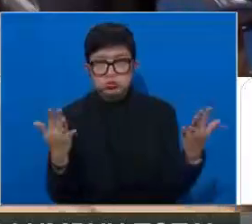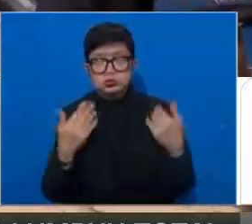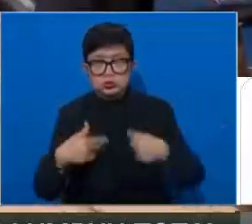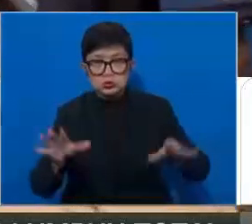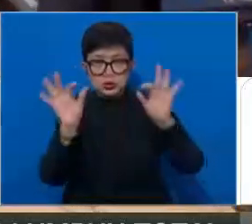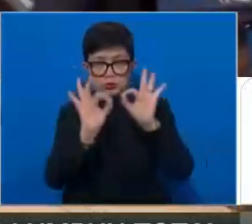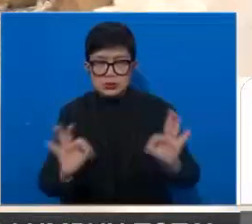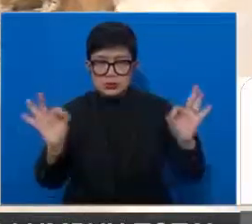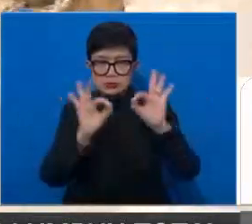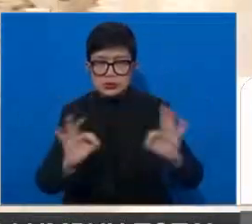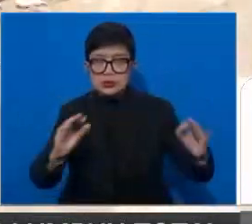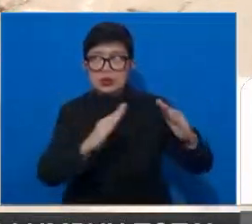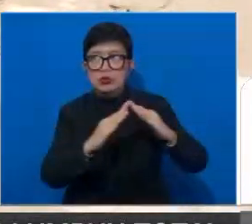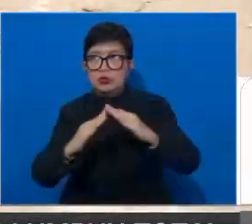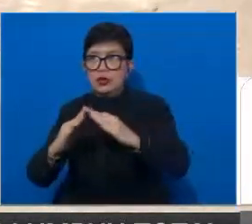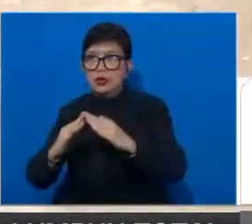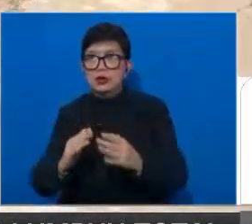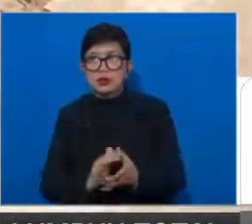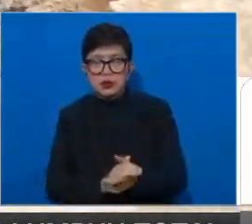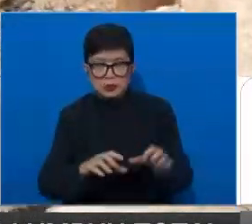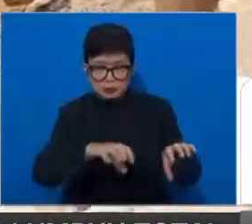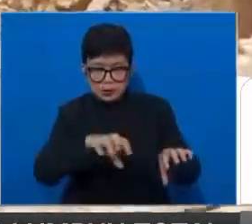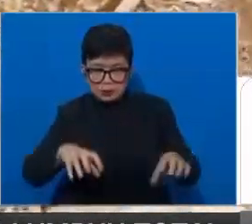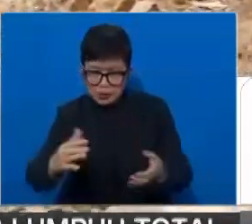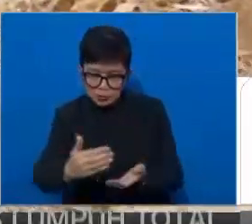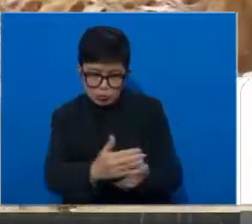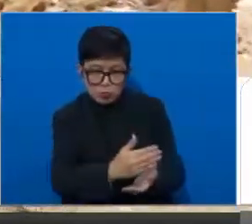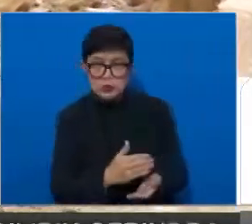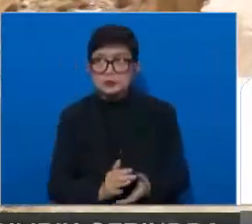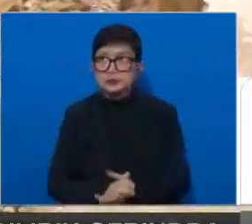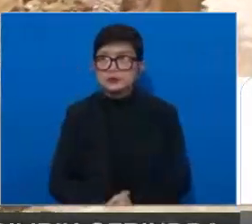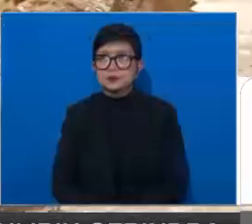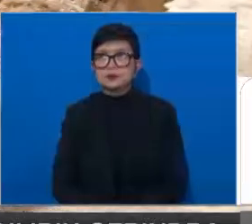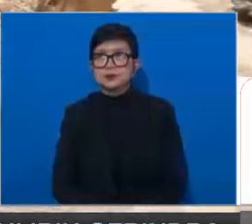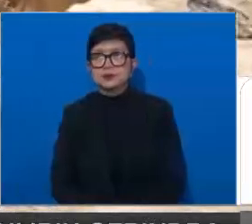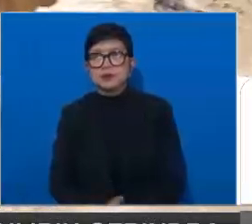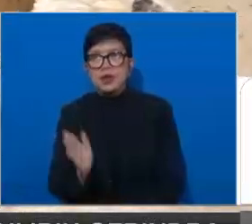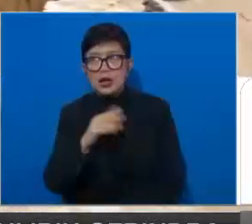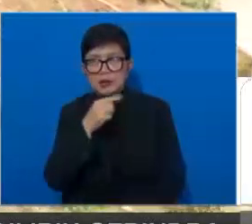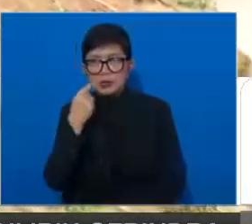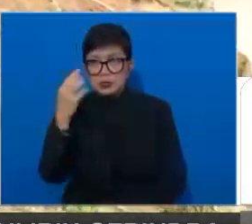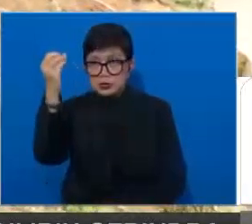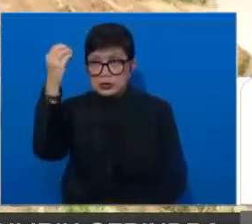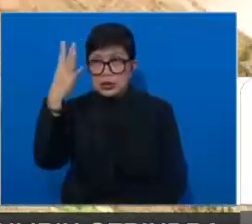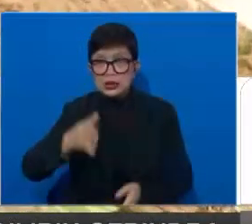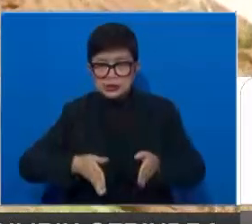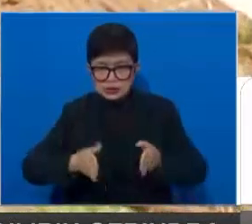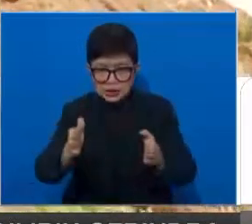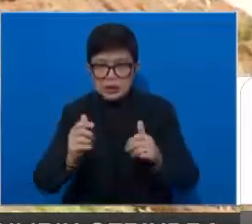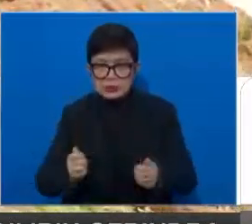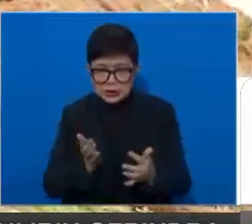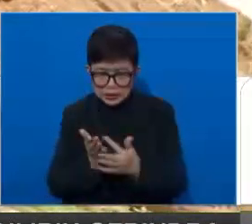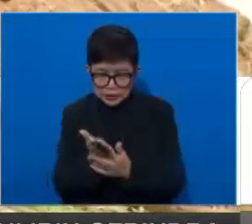membersihkan rumah serta mengumpulkan barang-barang yang masih bisa diselamatkan. Pada Minggu siang sejumlah jalan sudah bisa diakses